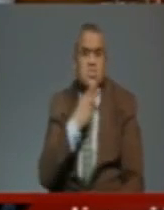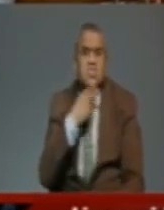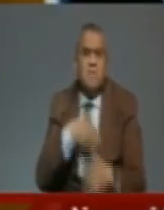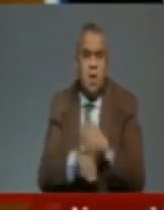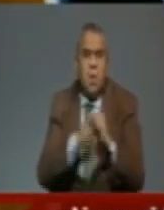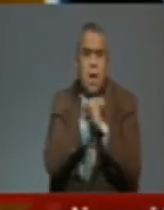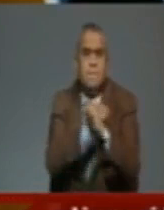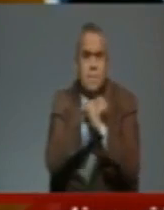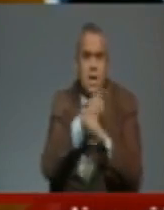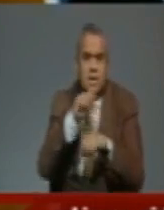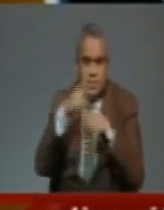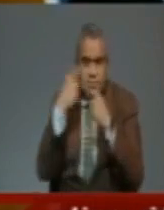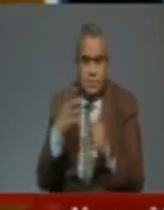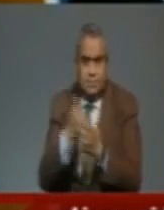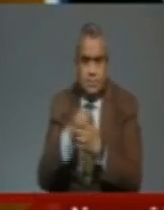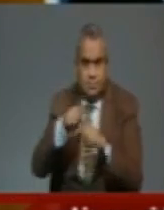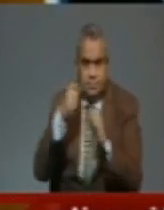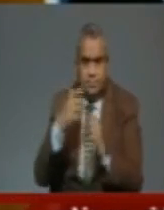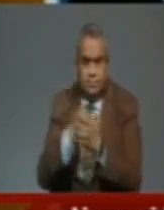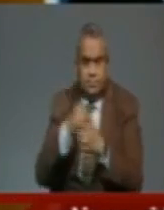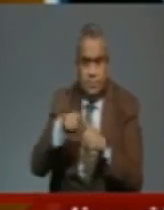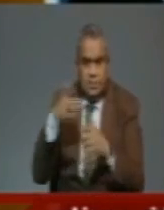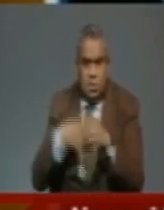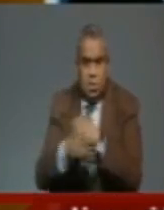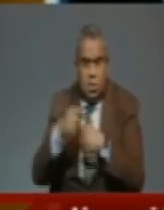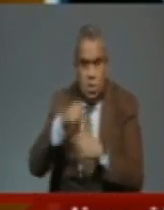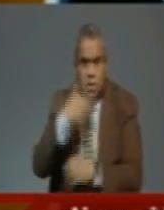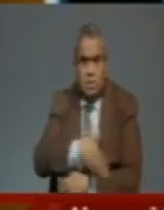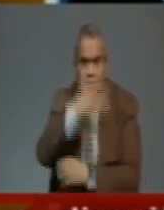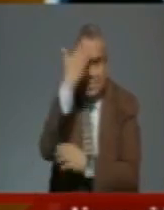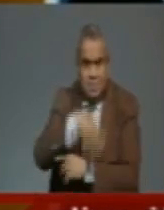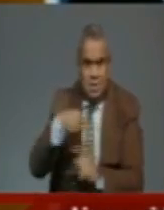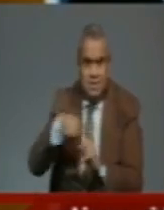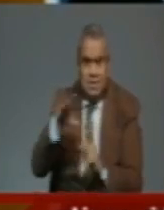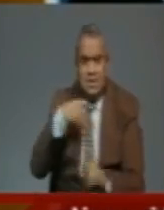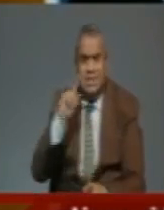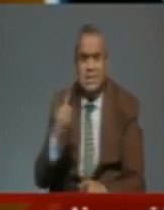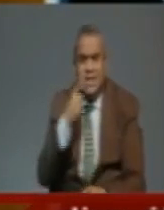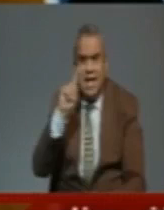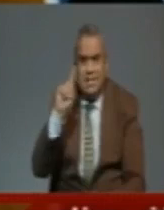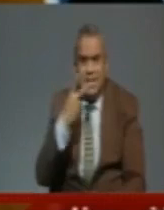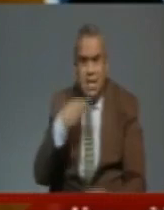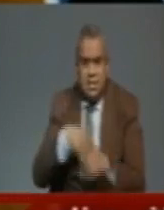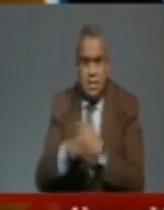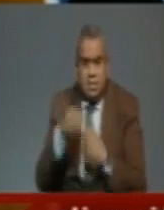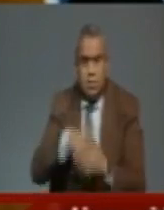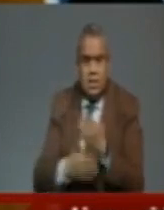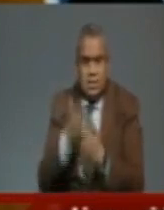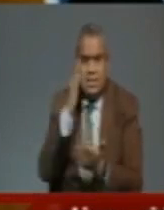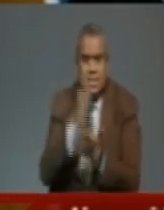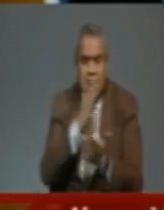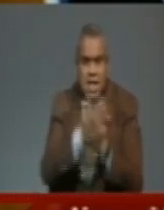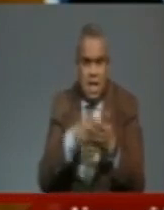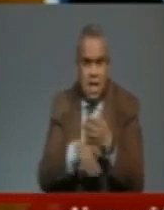كانت بتروح لحد المنفذ وتستمر ساعه ساعتين في الجو الحر كانت كلها بتتلف، وجزء كبير